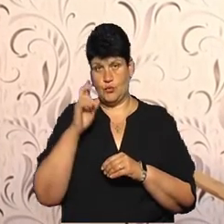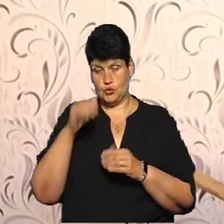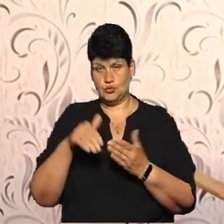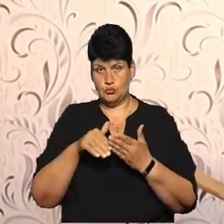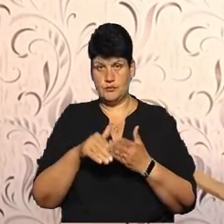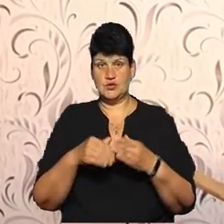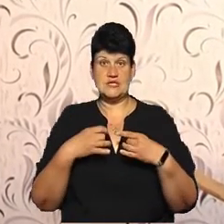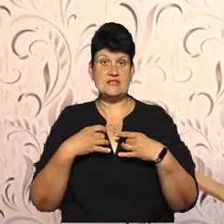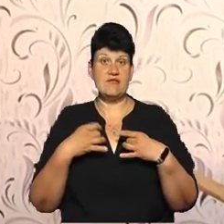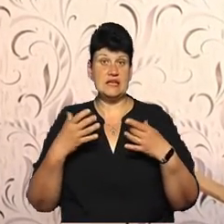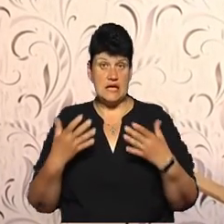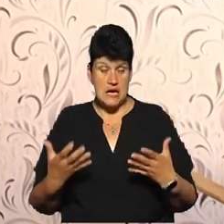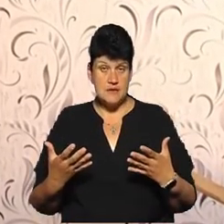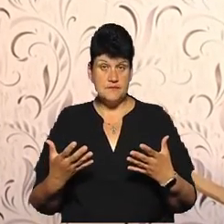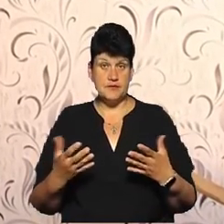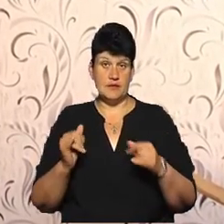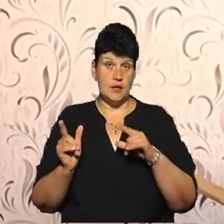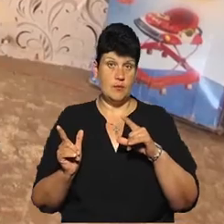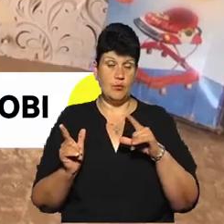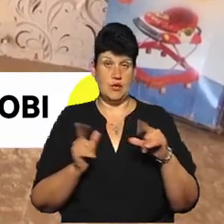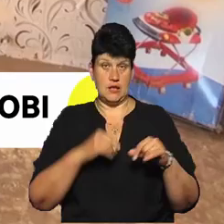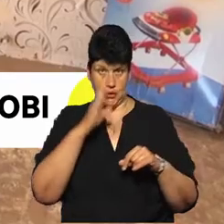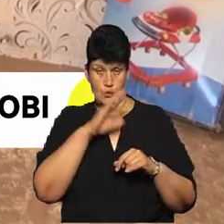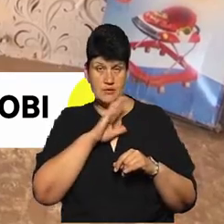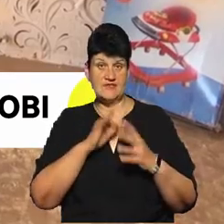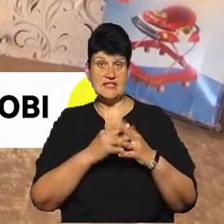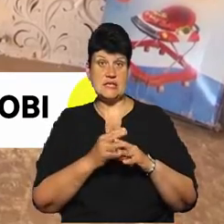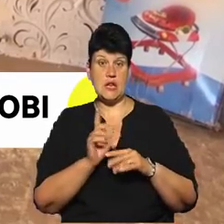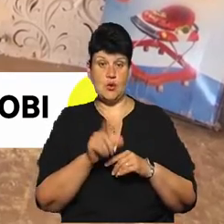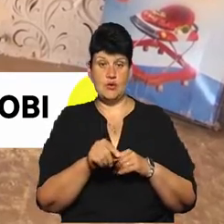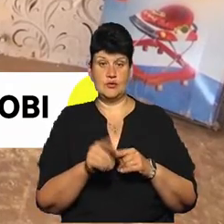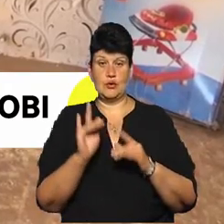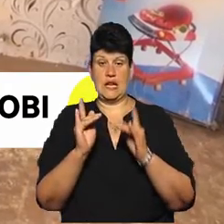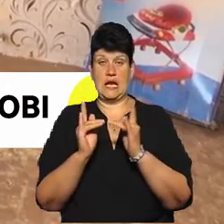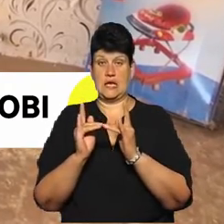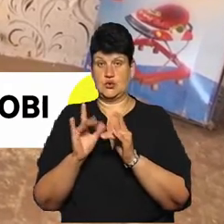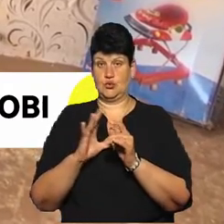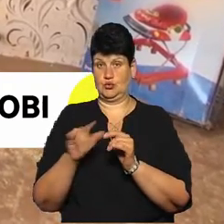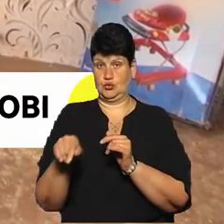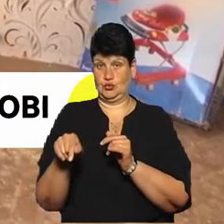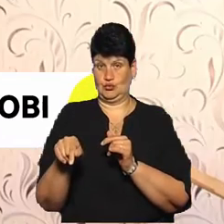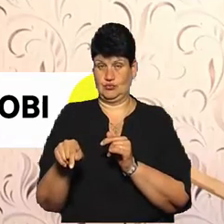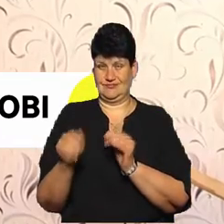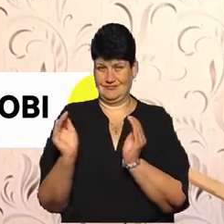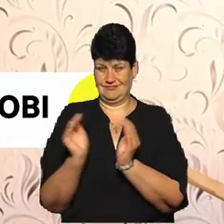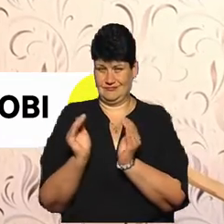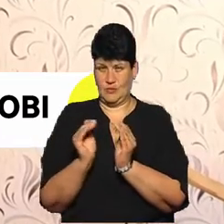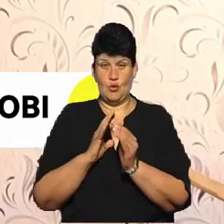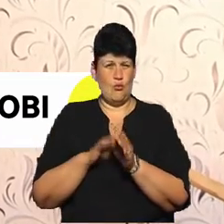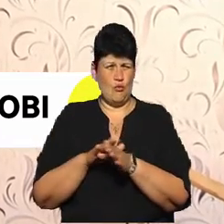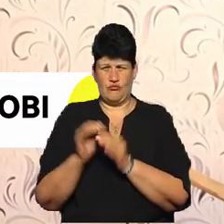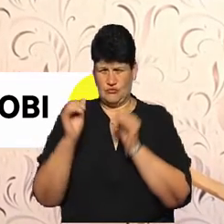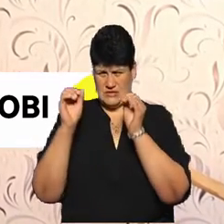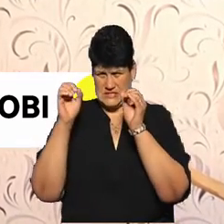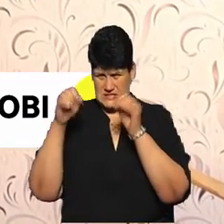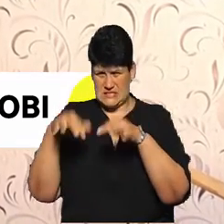свята, і на свята вони поїхали якраз до батьків в село. Ліжечко тут стояло, то воно було повністю засипано. Ну і їхнє